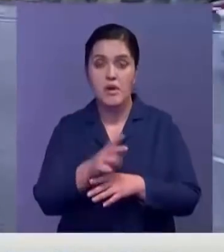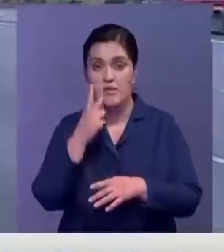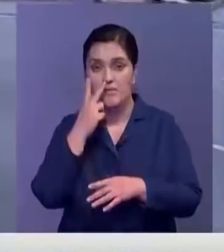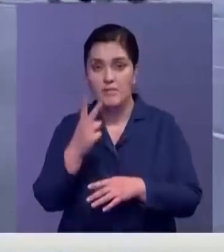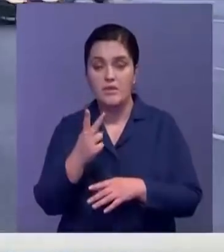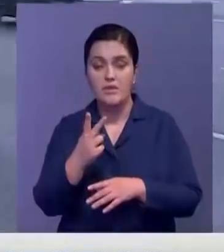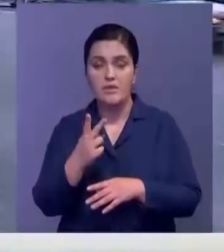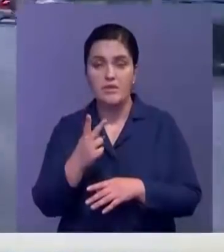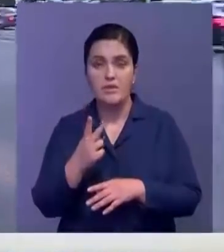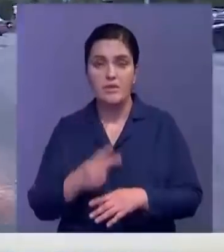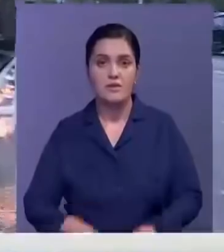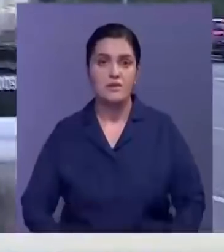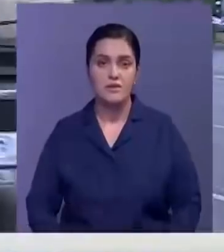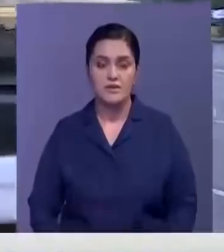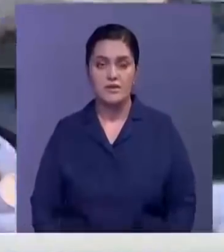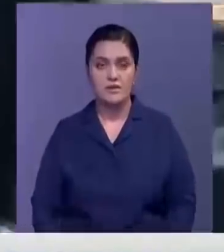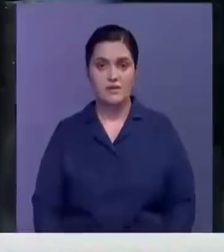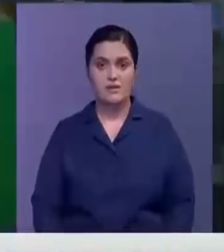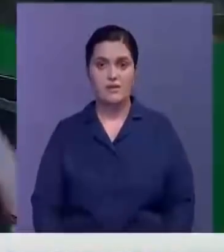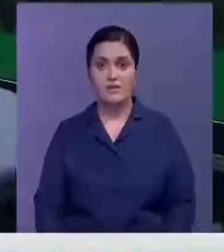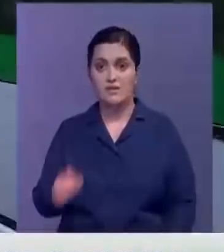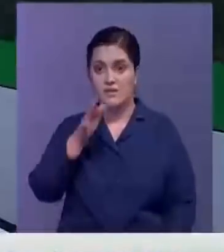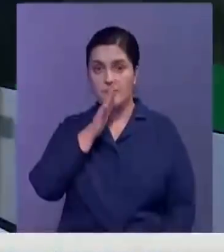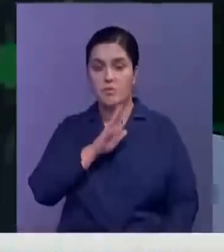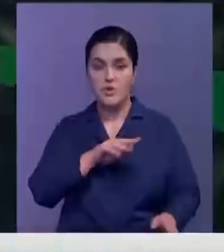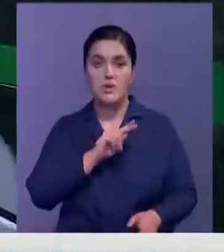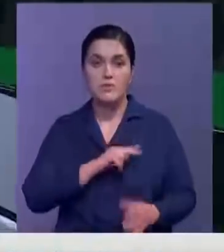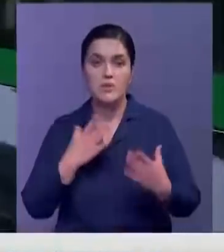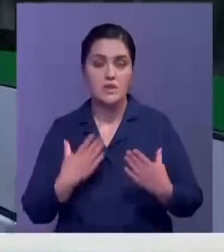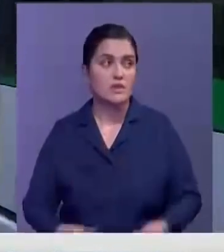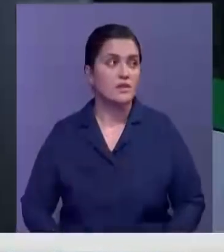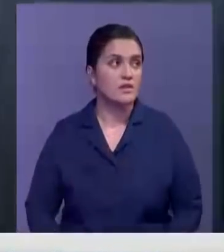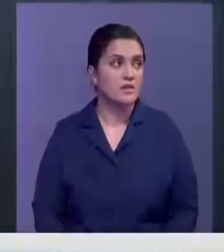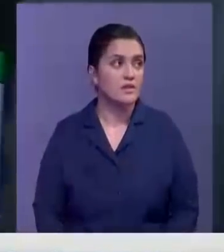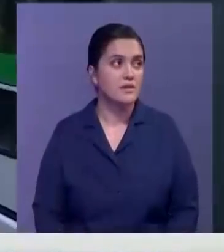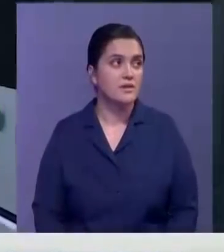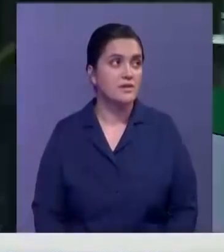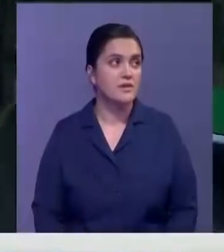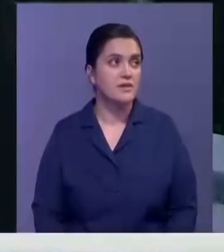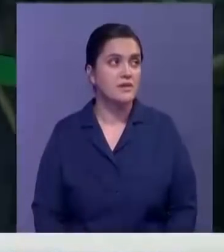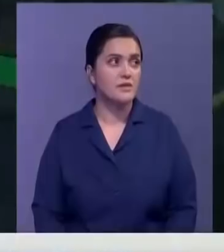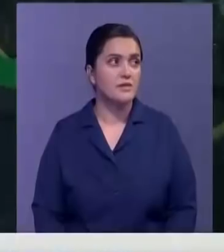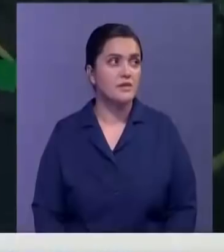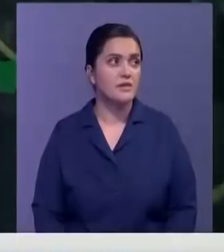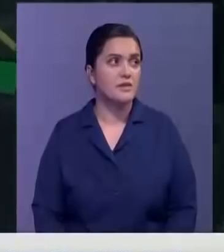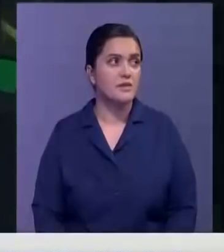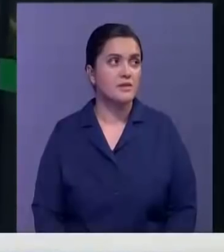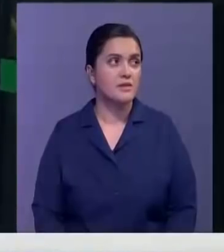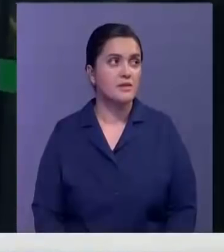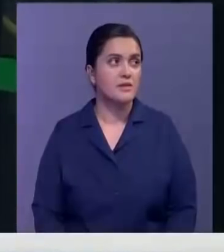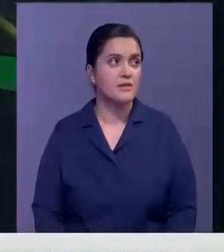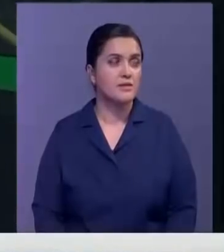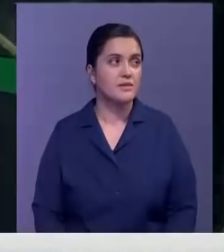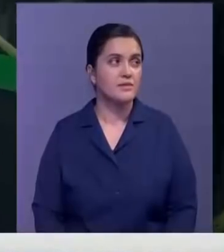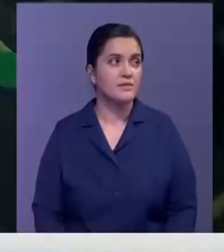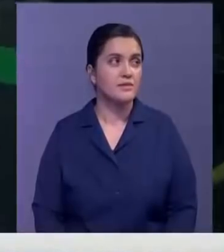пик-то после рабочего дня. Ну, видим, подъезжает автобус. Насколько мы знаем, должны открыться все двери,